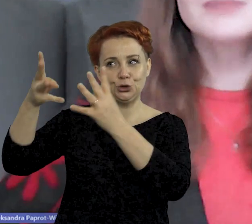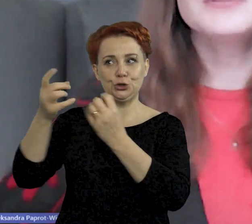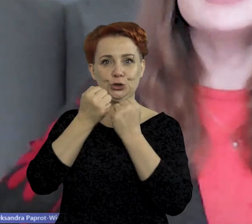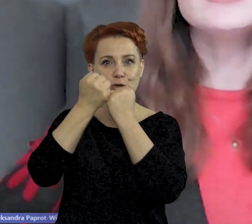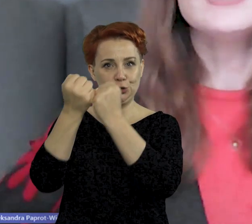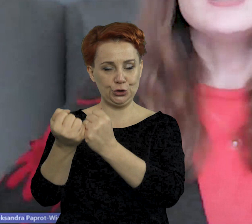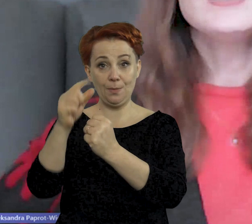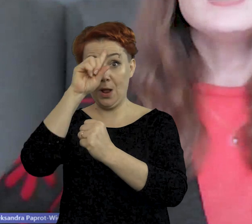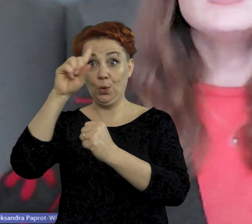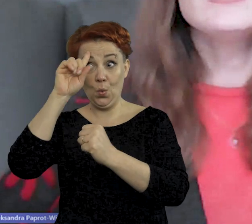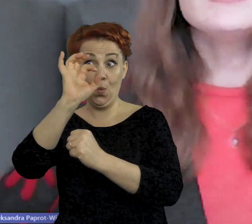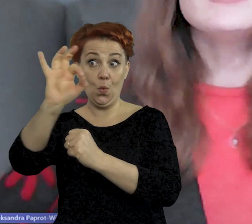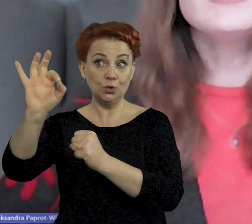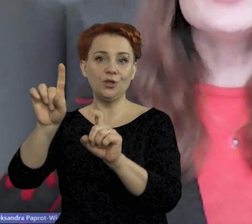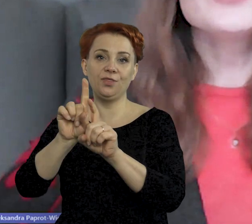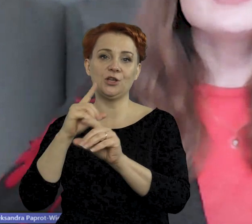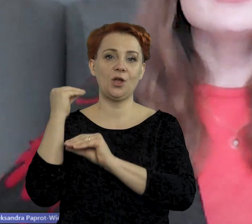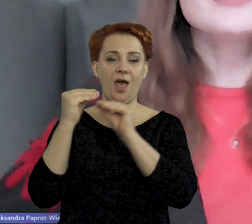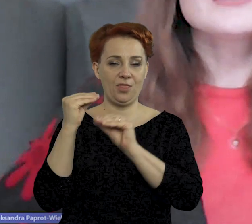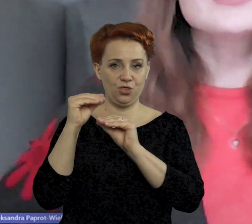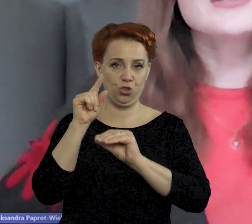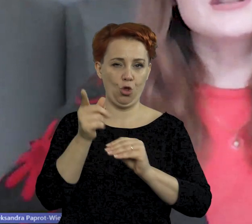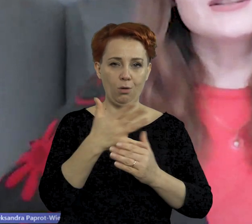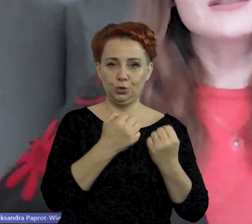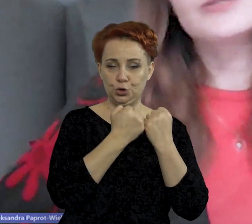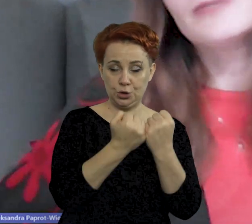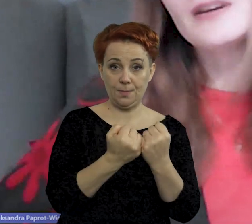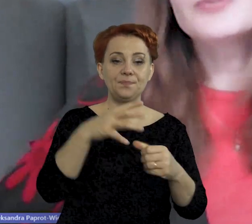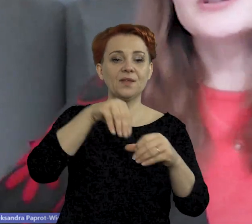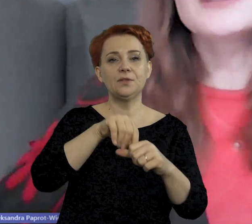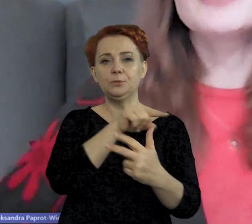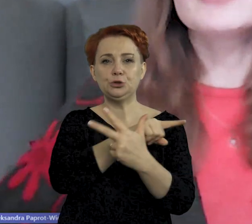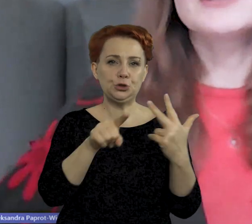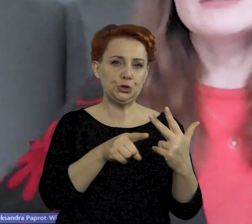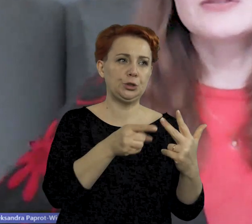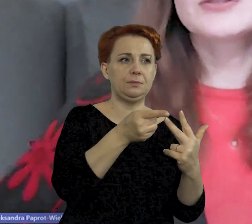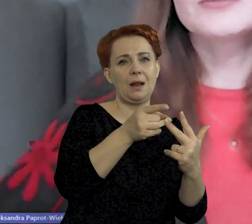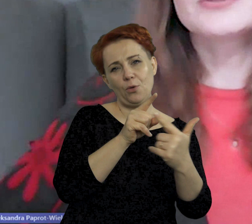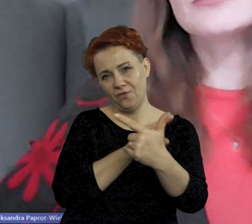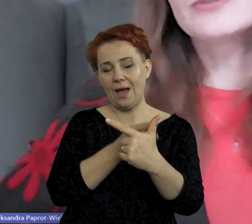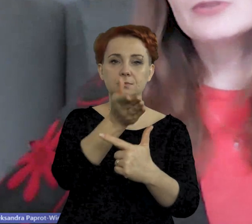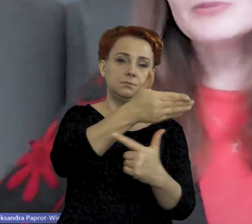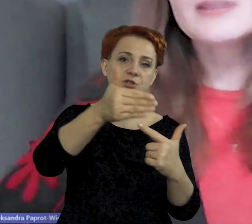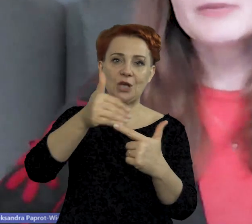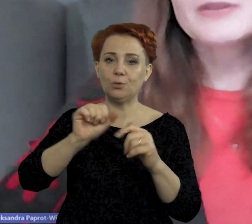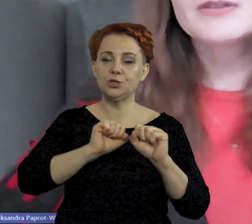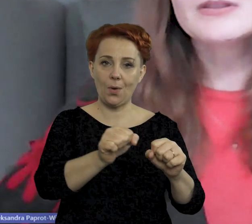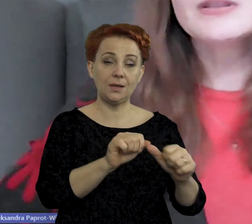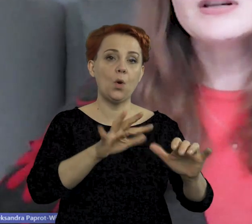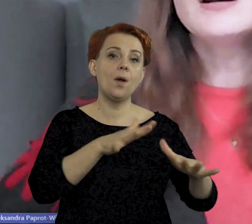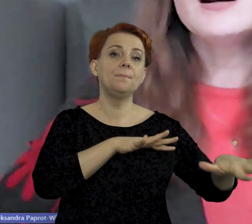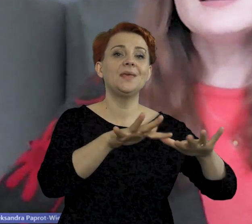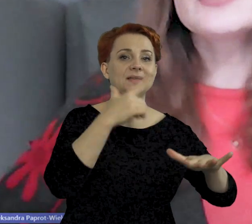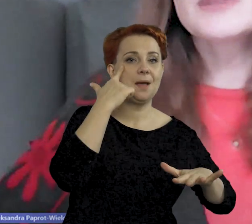i dyscypliny. I ja bym tutaj wymieniła trzy takie, czy dwa obszary, powiedzmy, działalności, bo to są to i miejsca